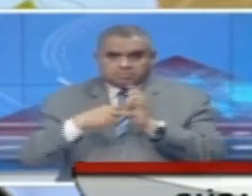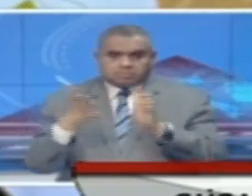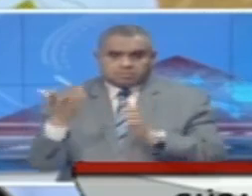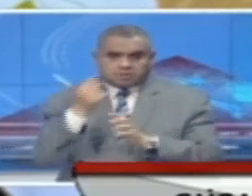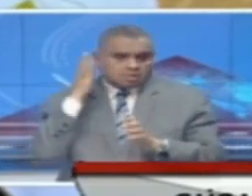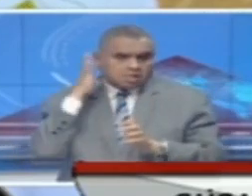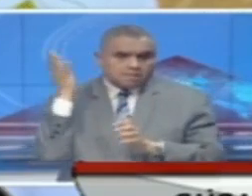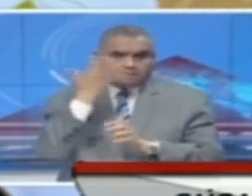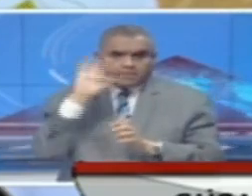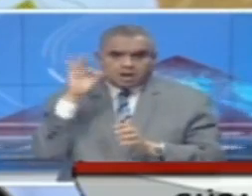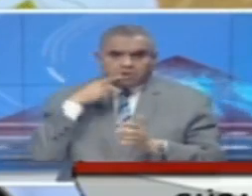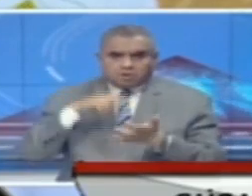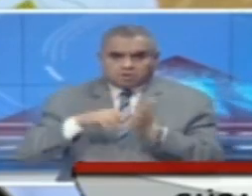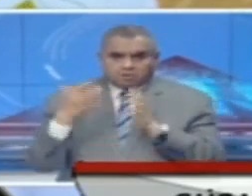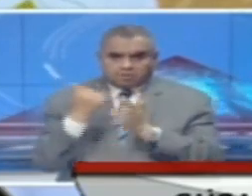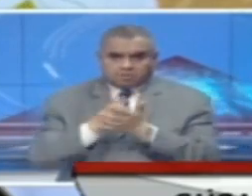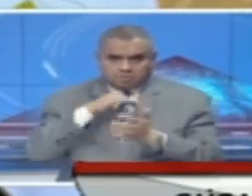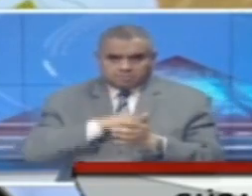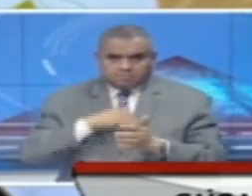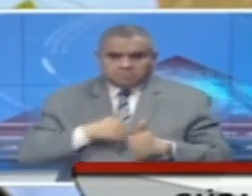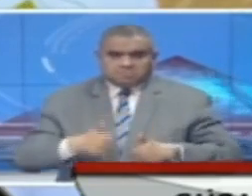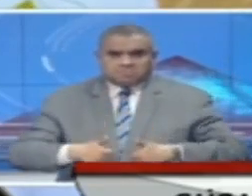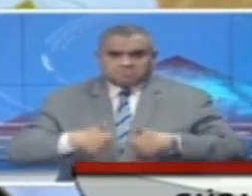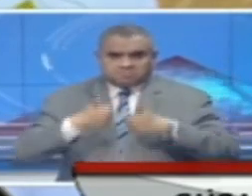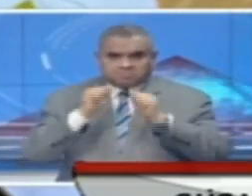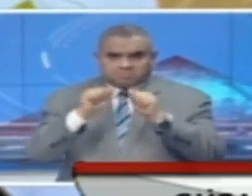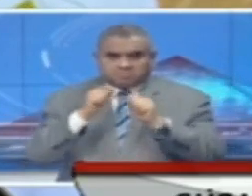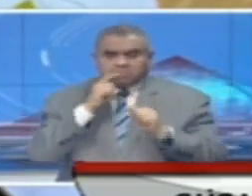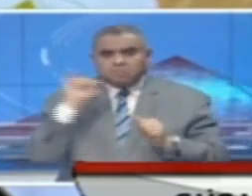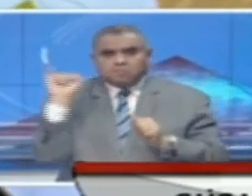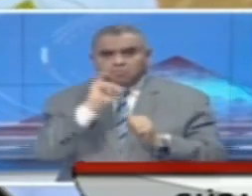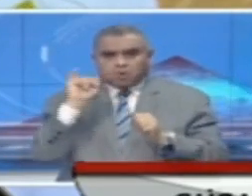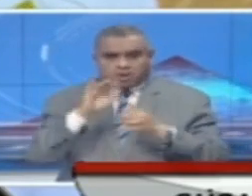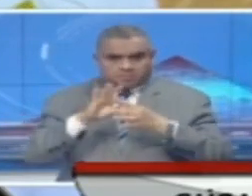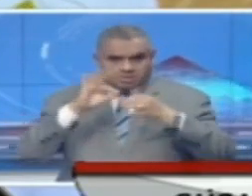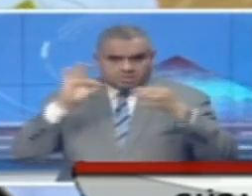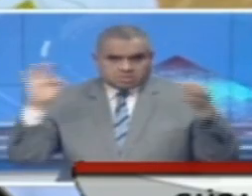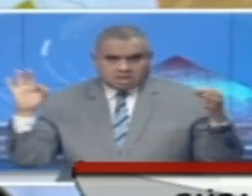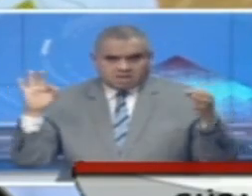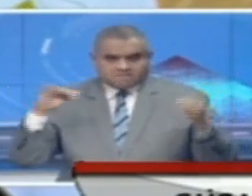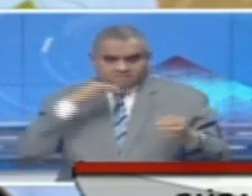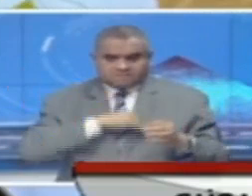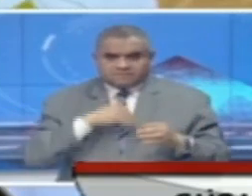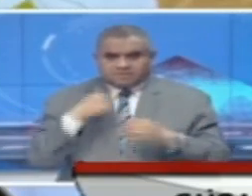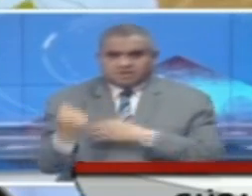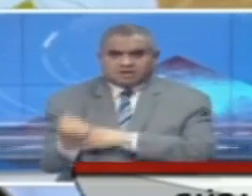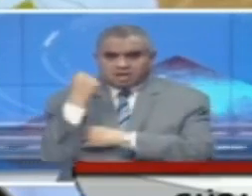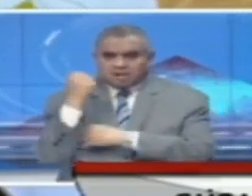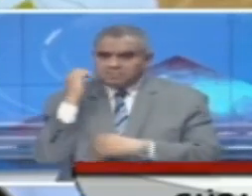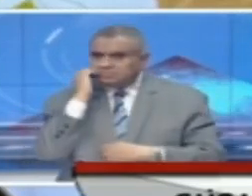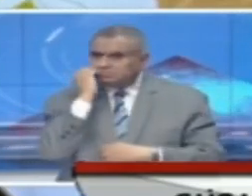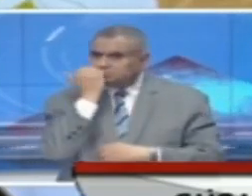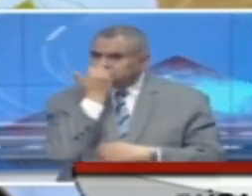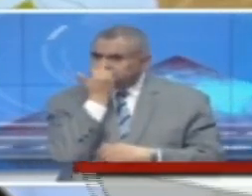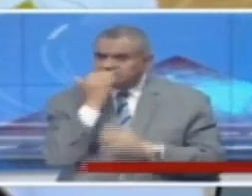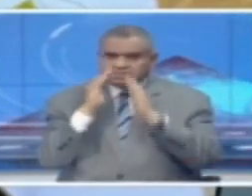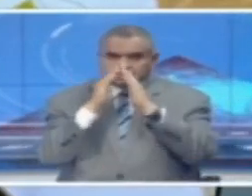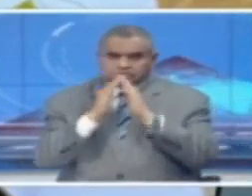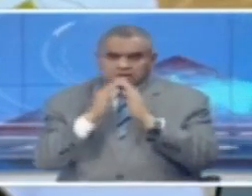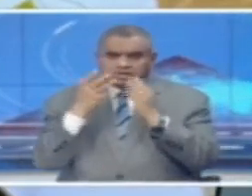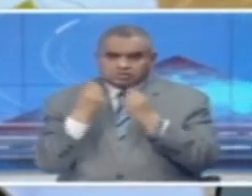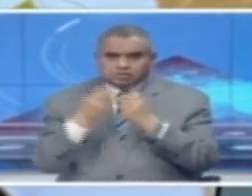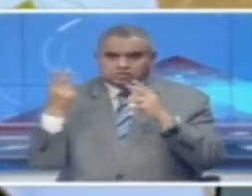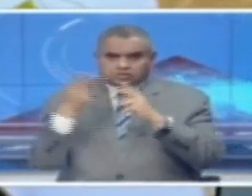معاني وقيما غالية أهمها قدرة الشعب المصري على تجاوز